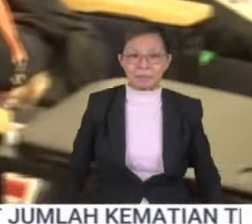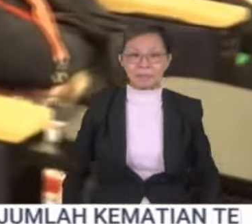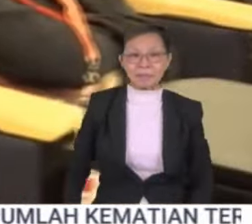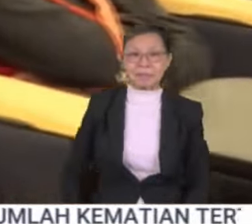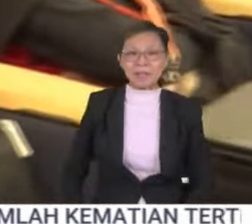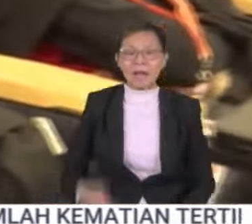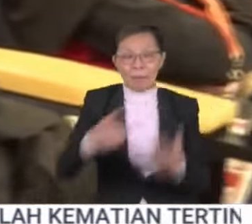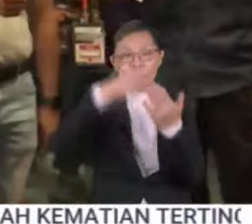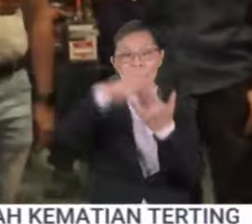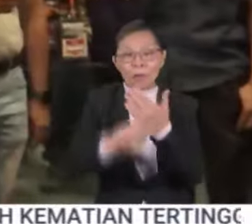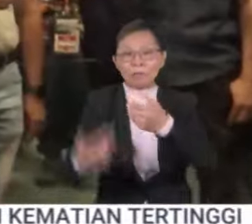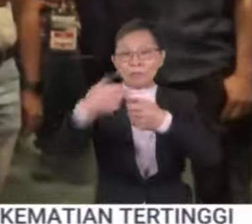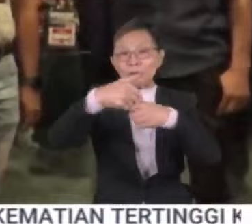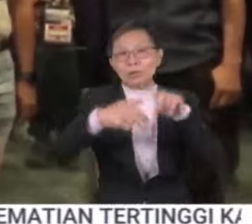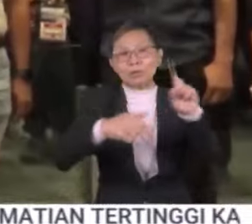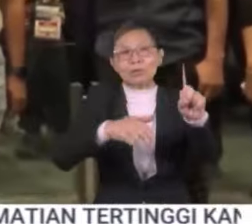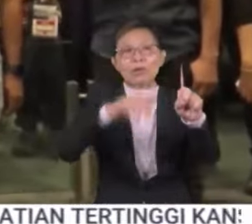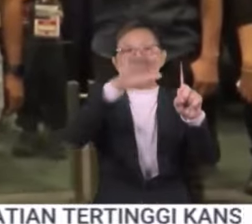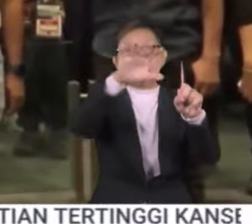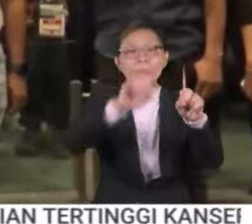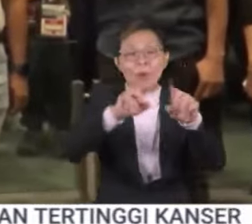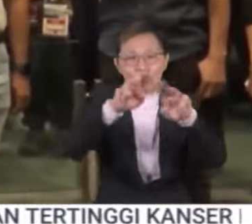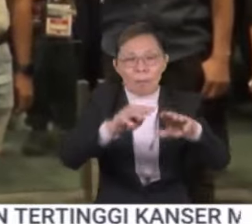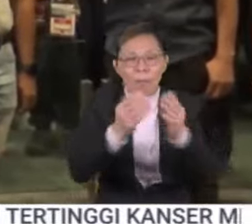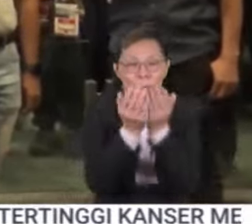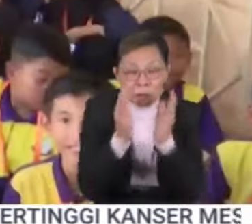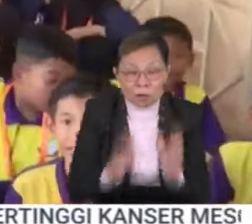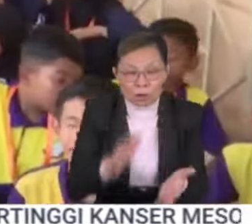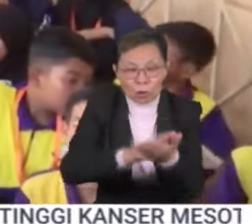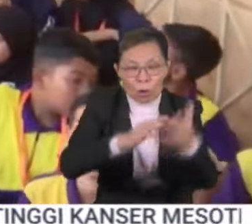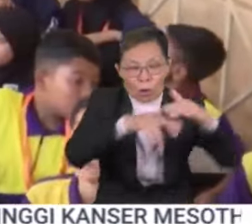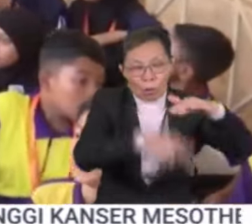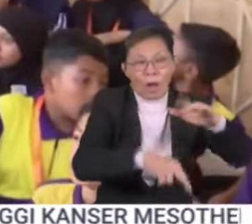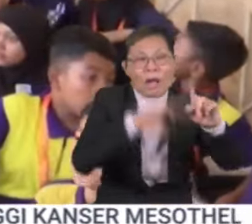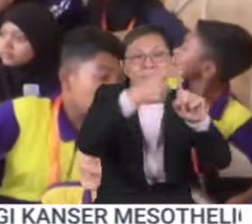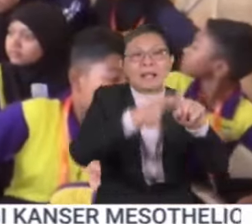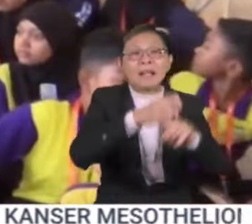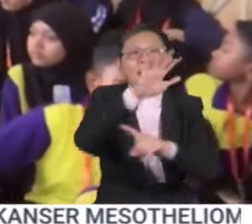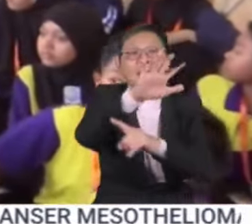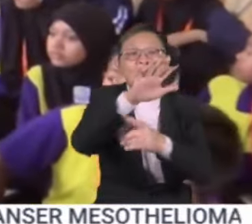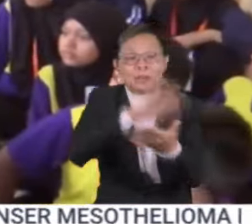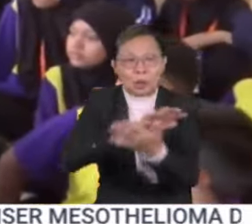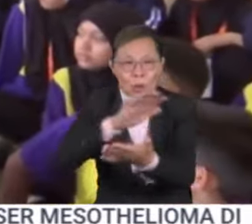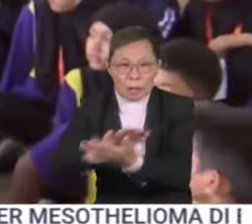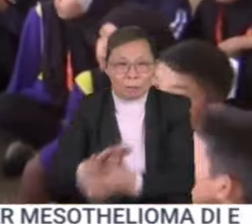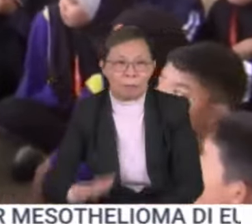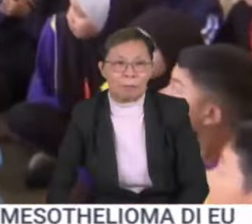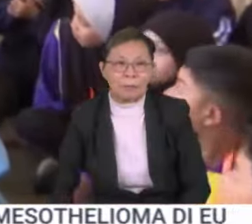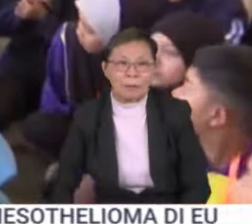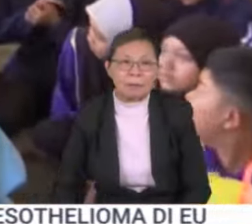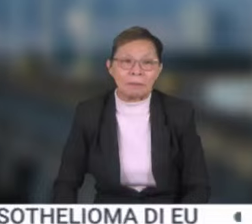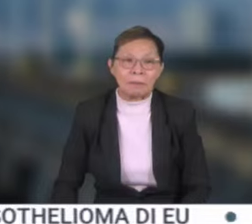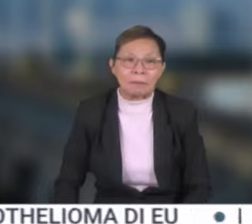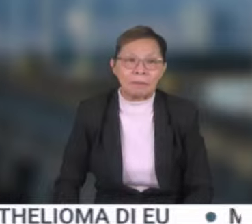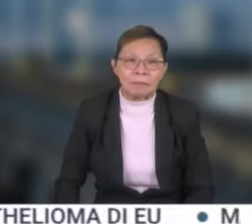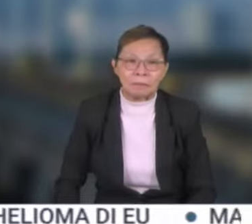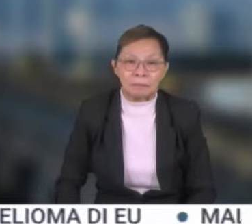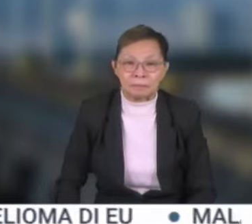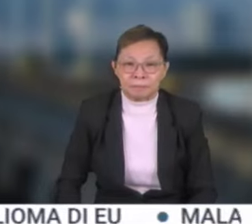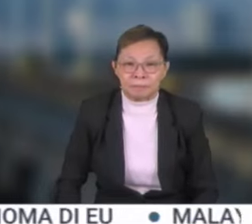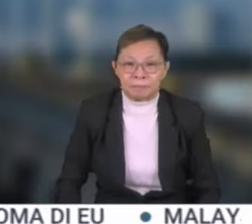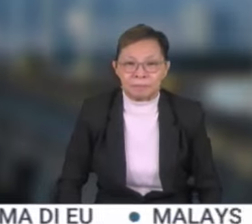Program tersebut disertai 150 pelajar sekolah rendah daripada 15 buah sekolah.